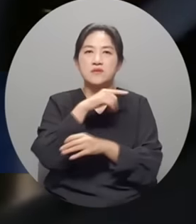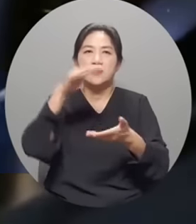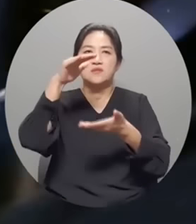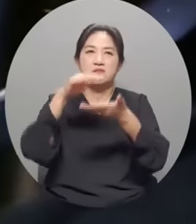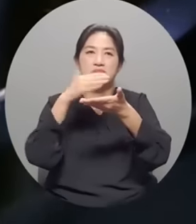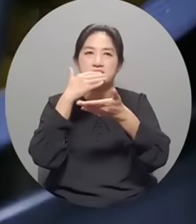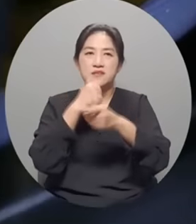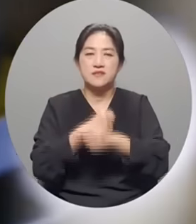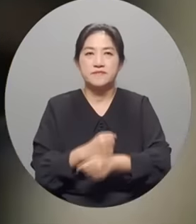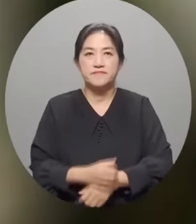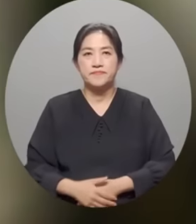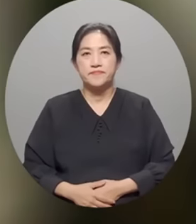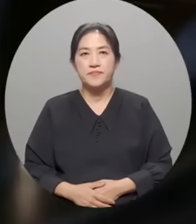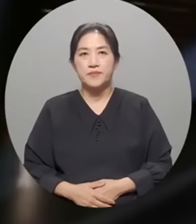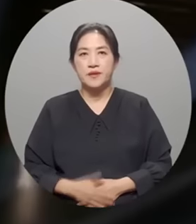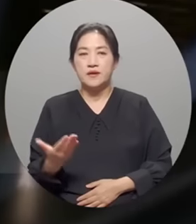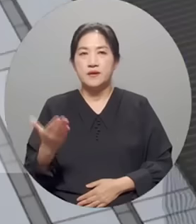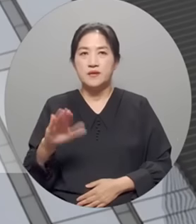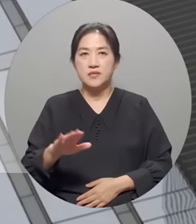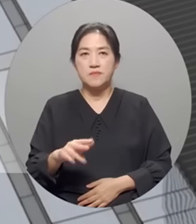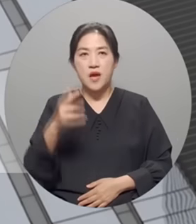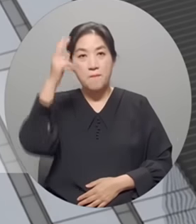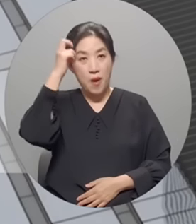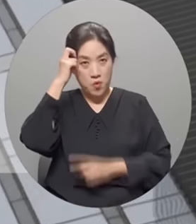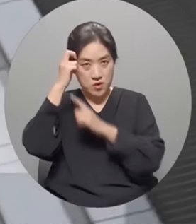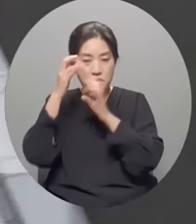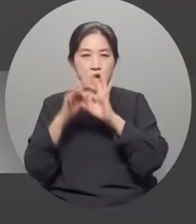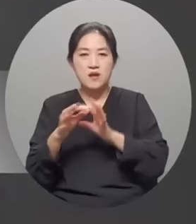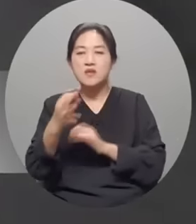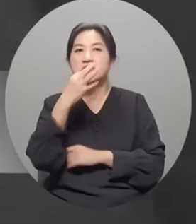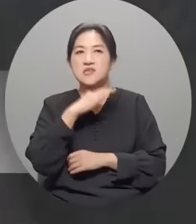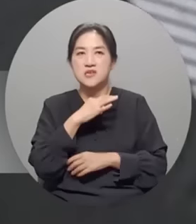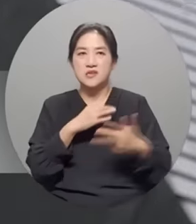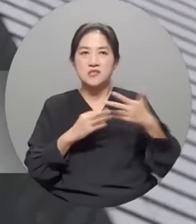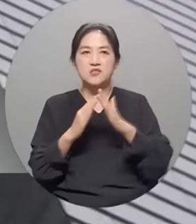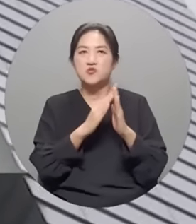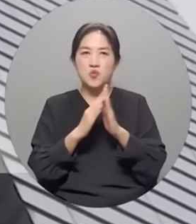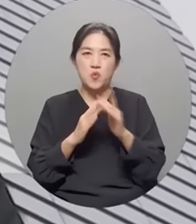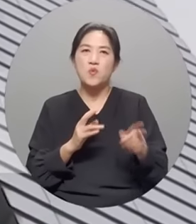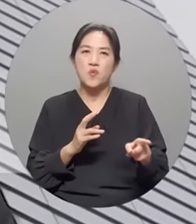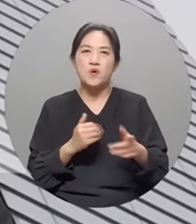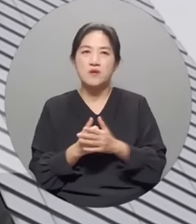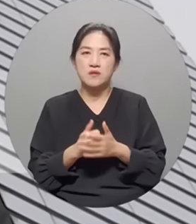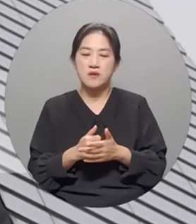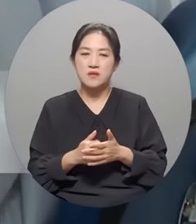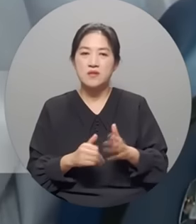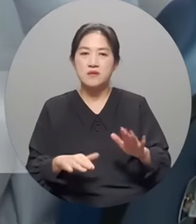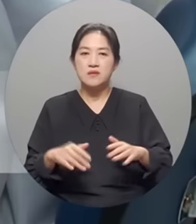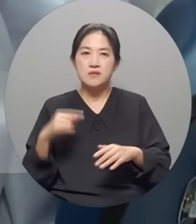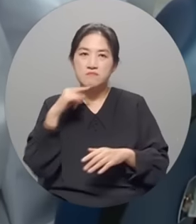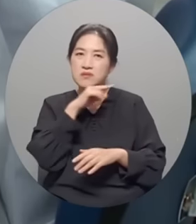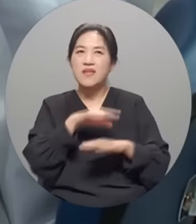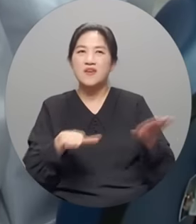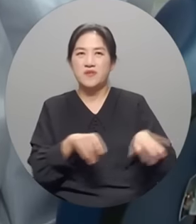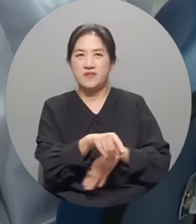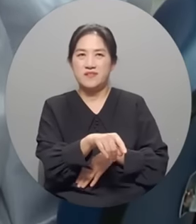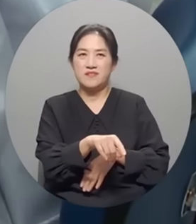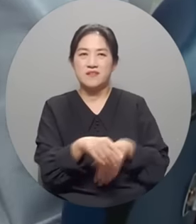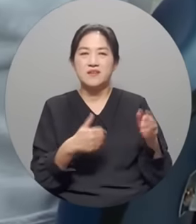있고. 그럼에도 메모리 반도체에서 얻은 이익이 7조 원대로 추정돼 실적을 메웠습니다.